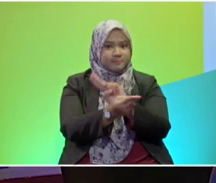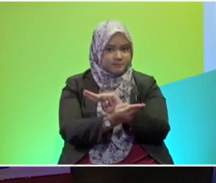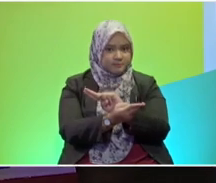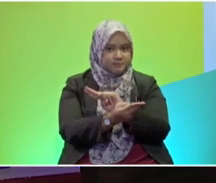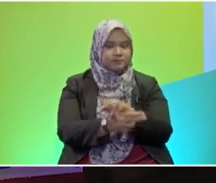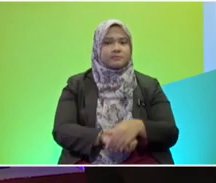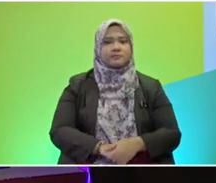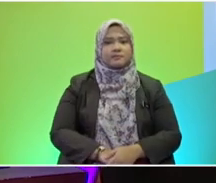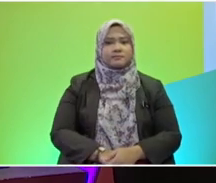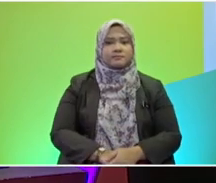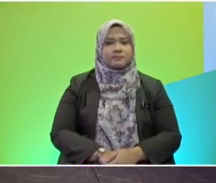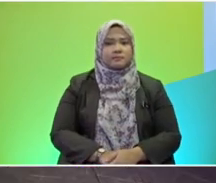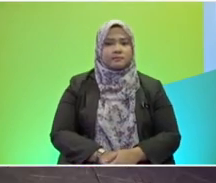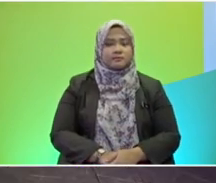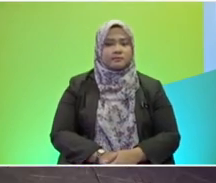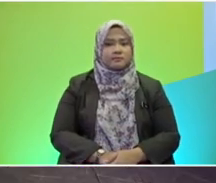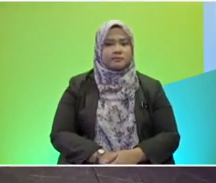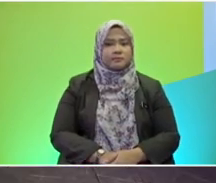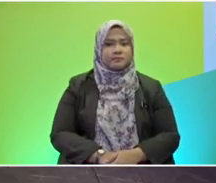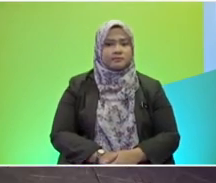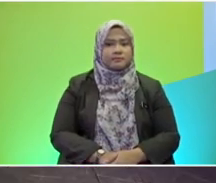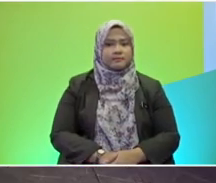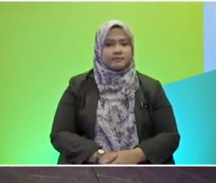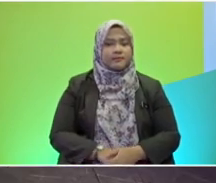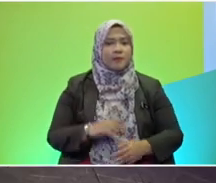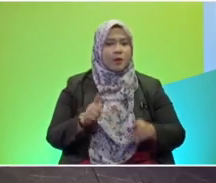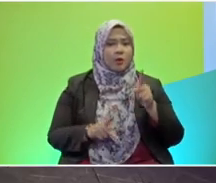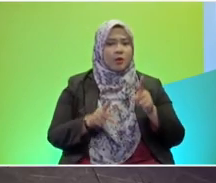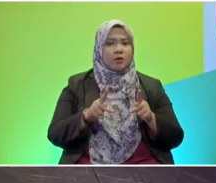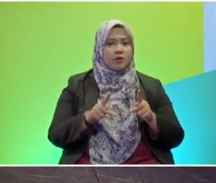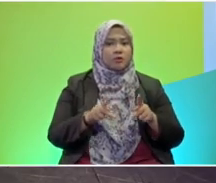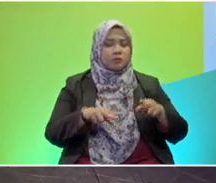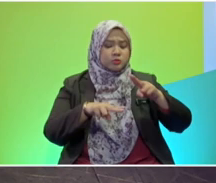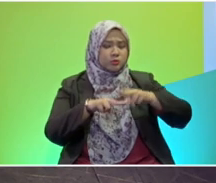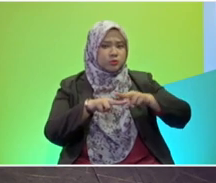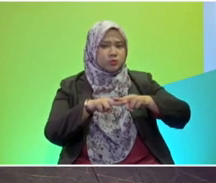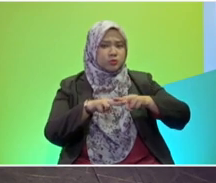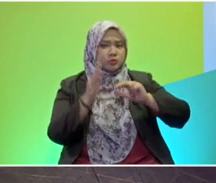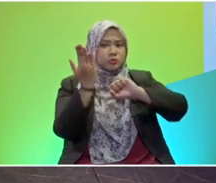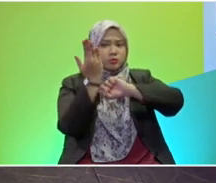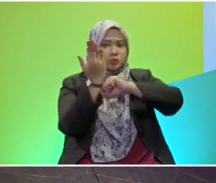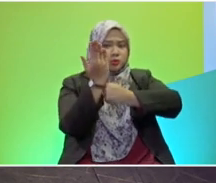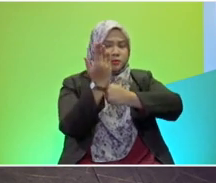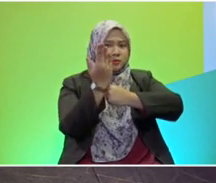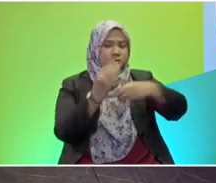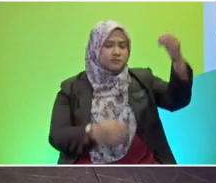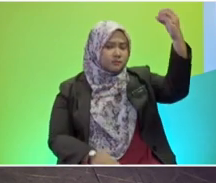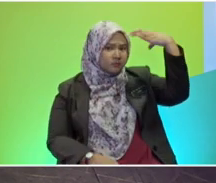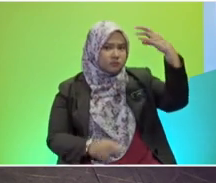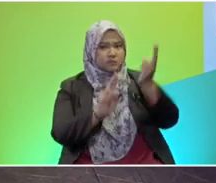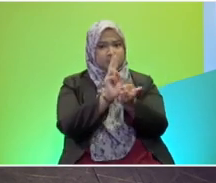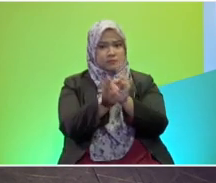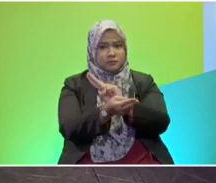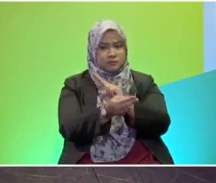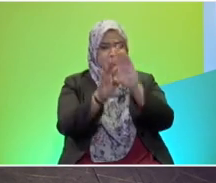jika eee kedudukan sumber cahaya berubah maka bentuk banyak-banyak berubah jadi yang tadi jika